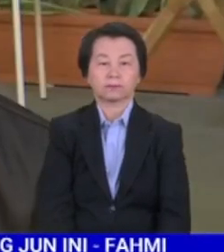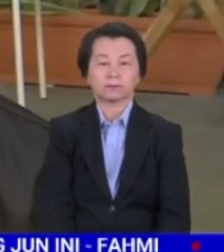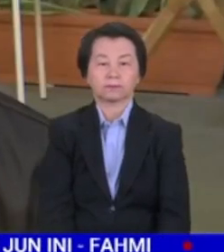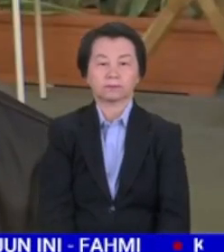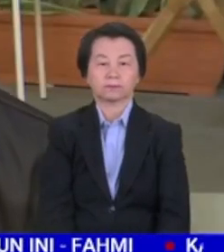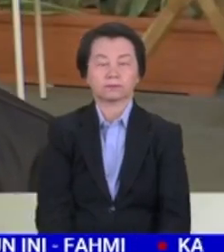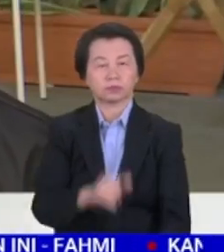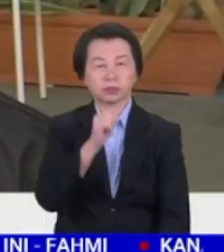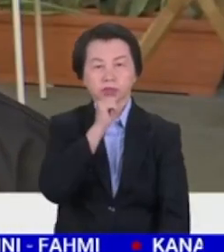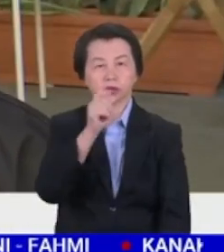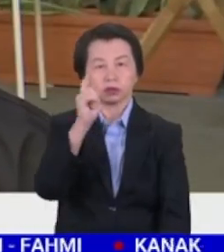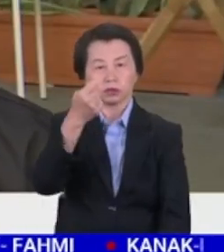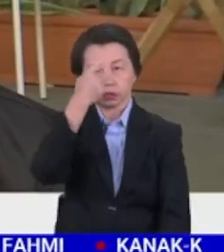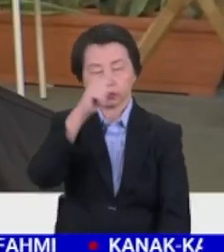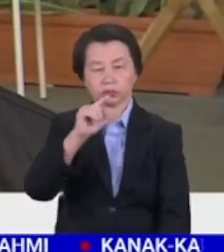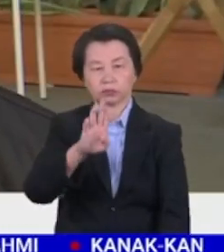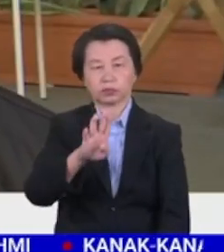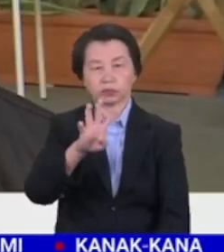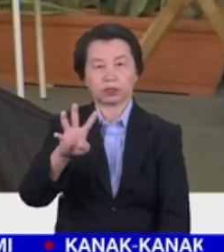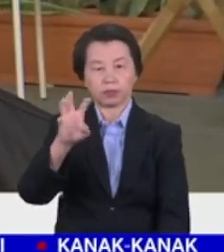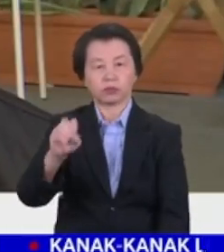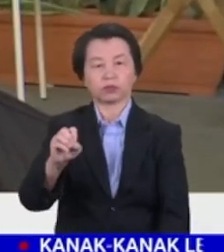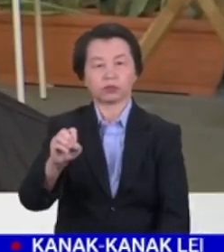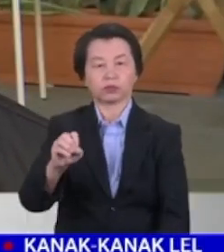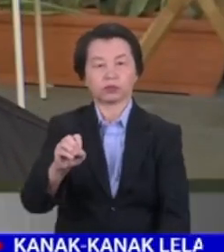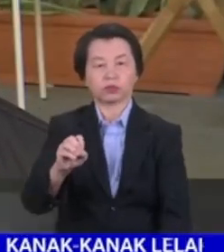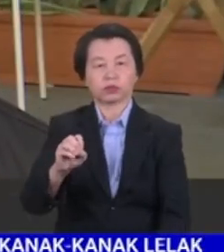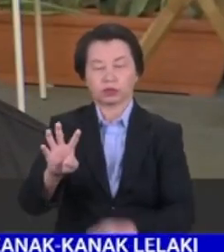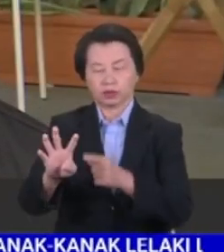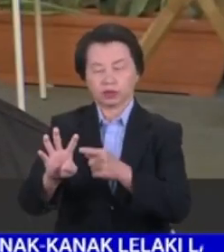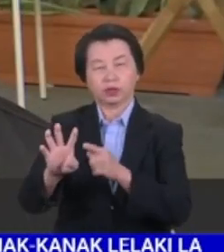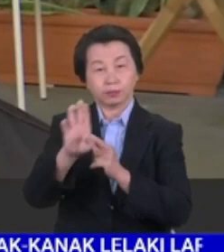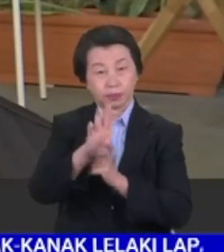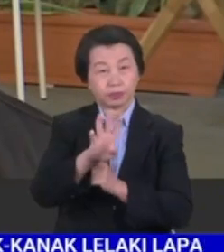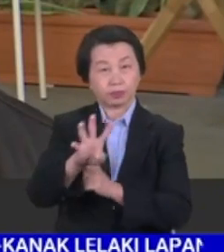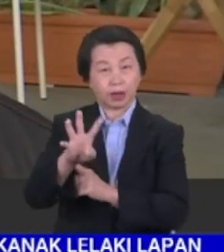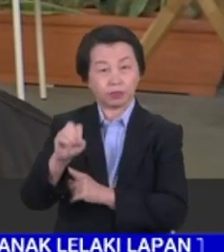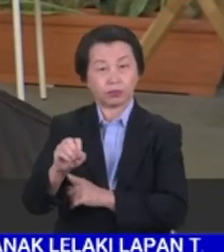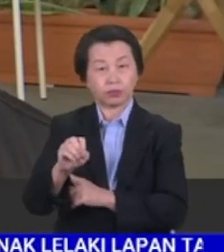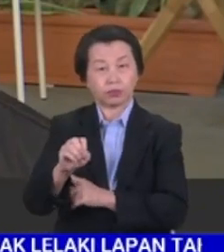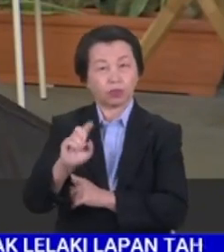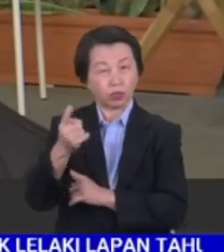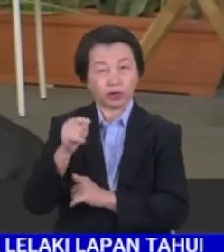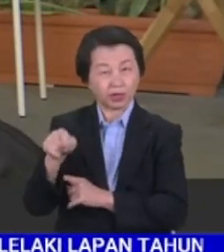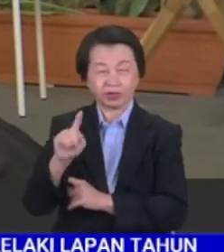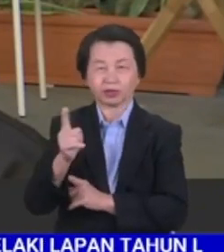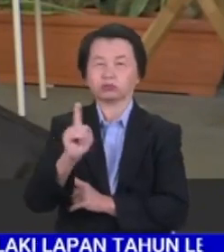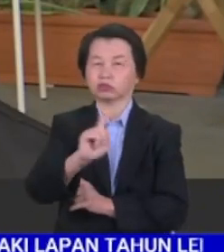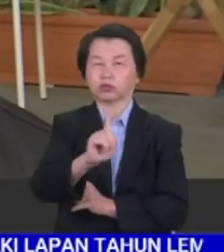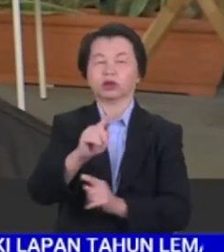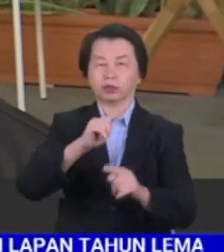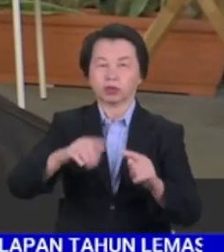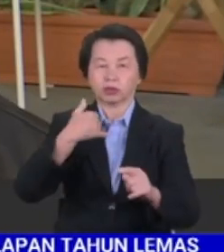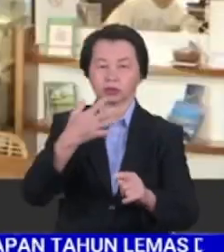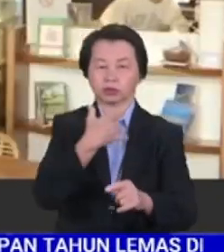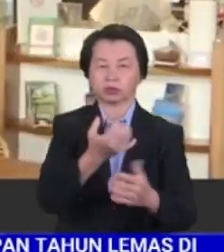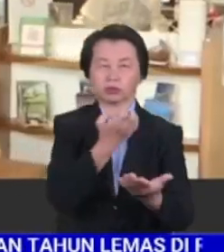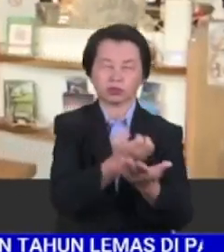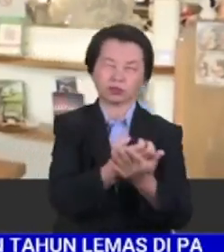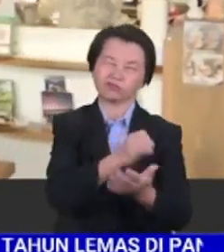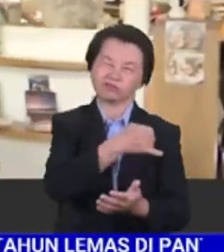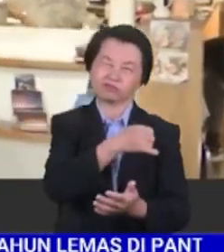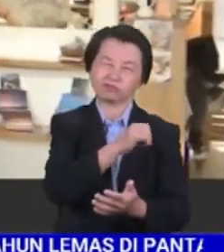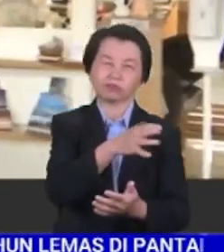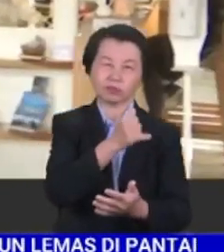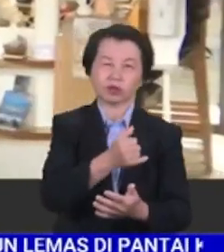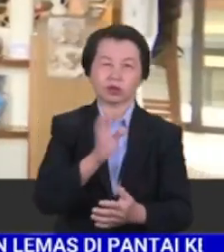Not only for B40, but since the we are not in a really good place in terms of economic right now. Not